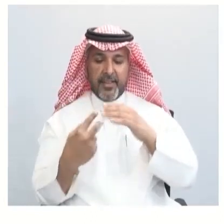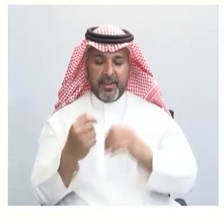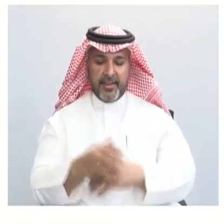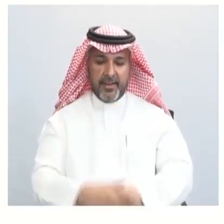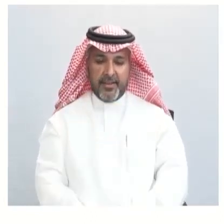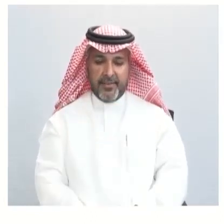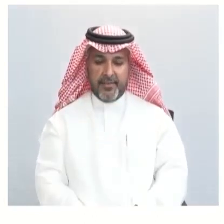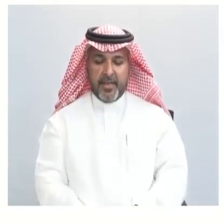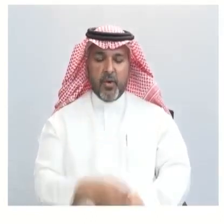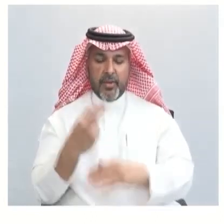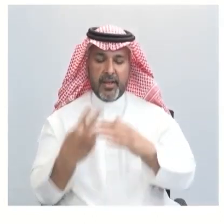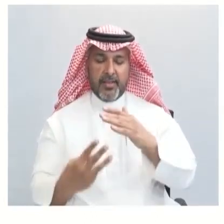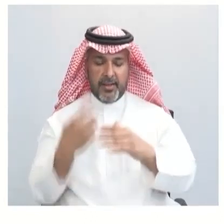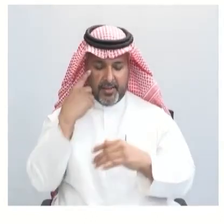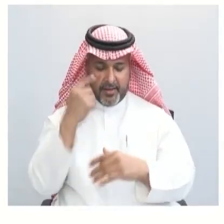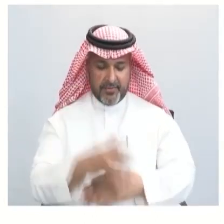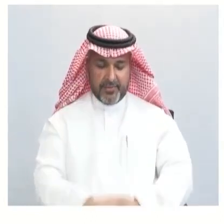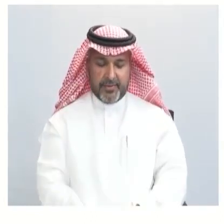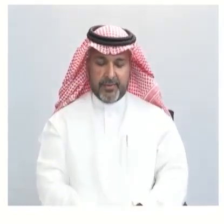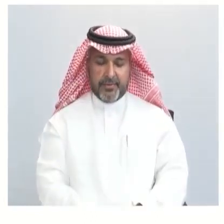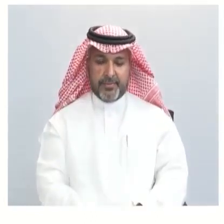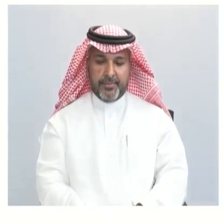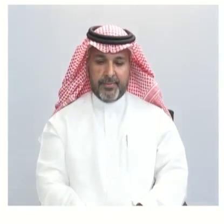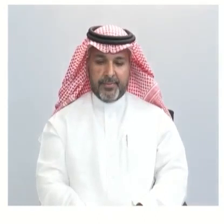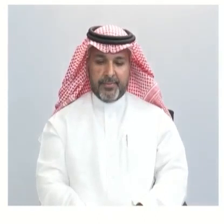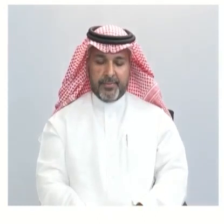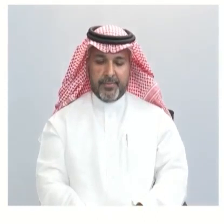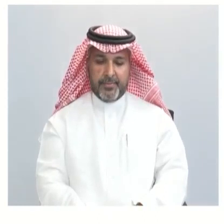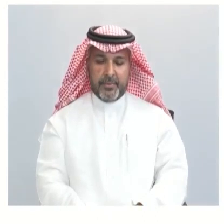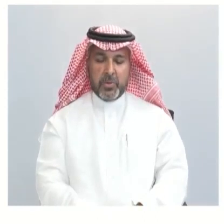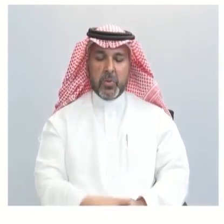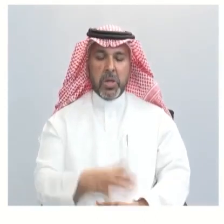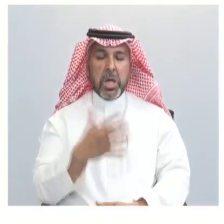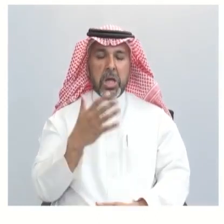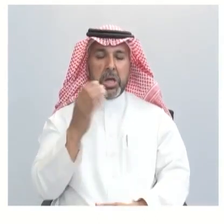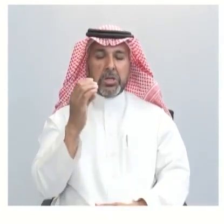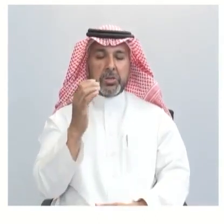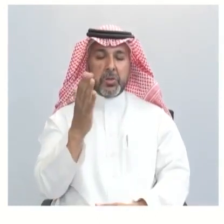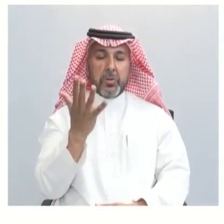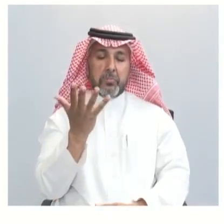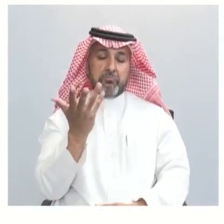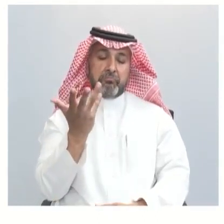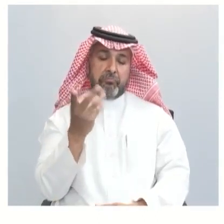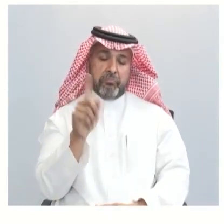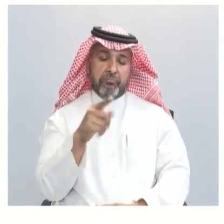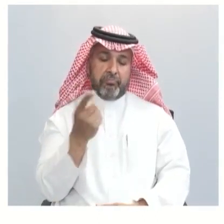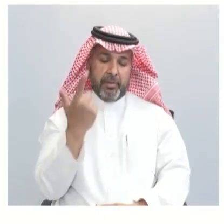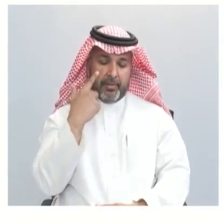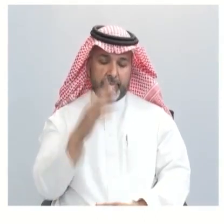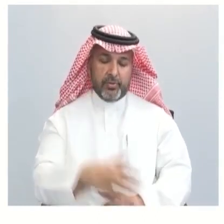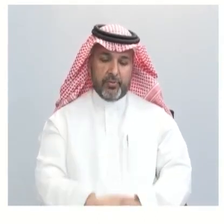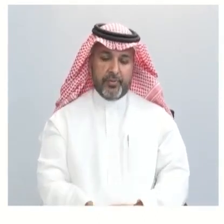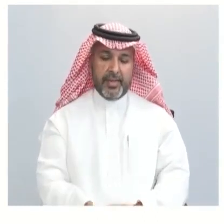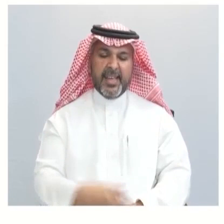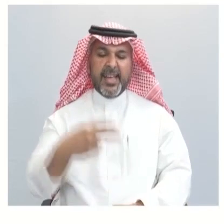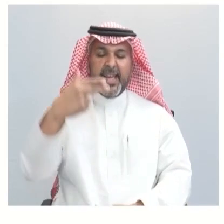صفرا قد لا تكون بعض قيم اكس في داله المقلوب منطقيه وذلك في مسائل من واقع الحياه فعلى سبيل المثال في التمثيل